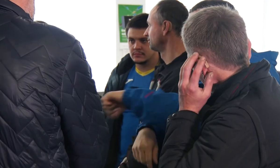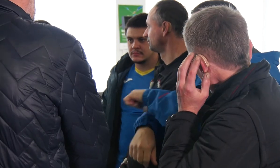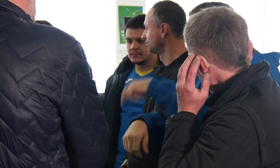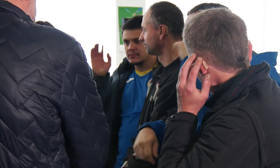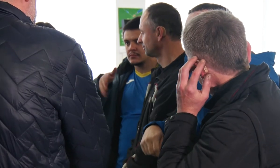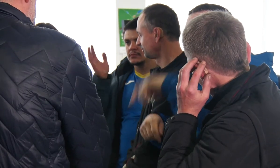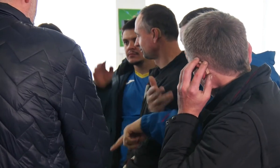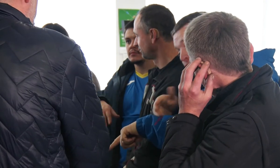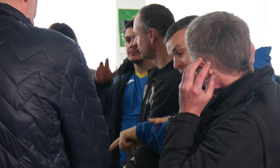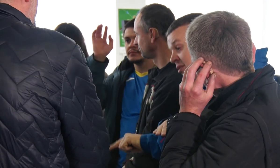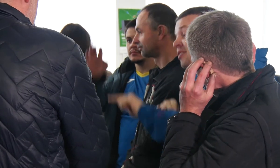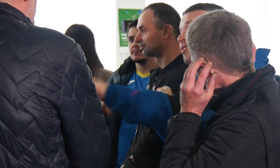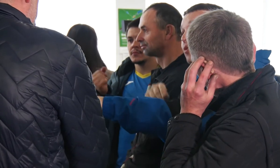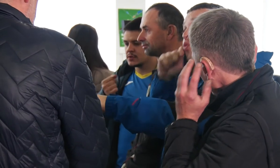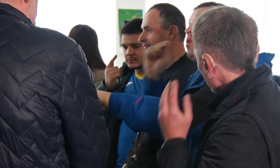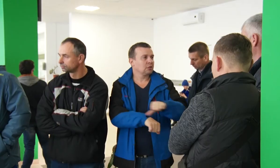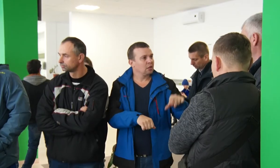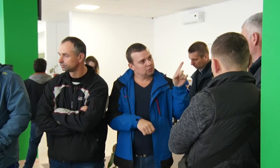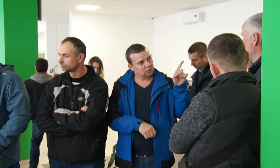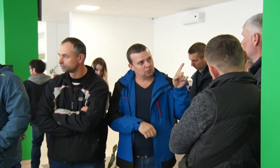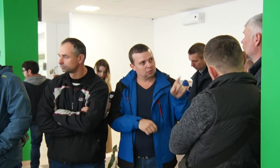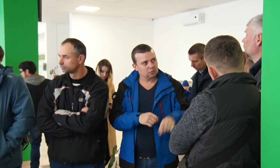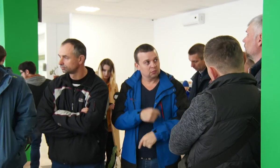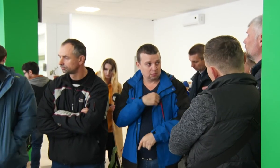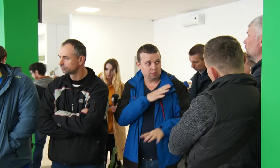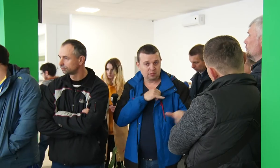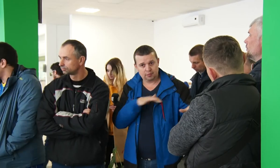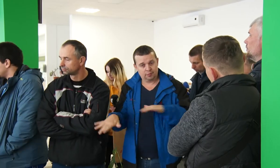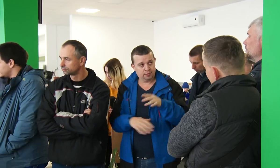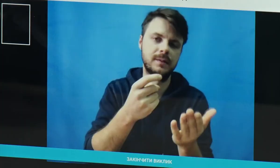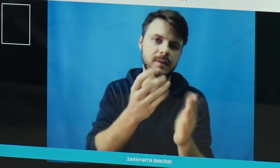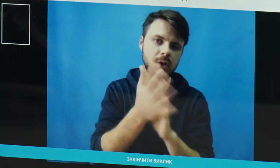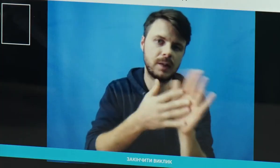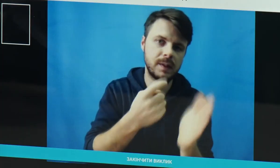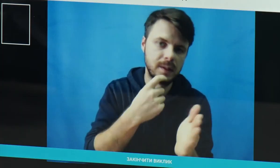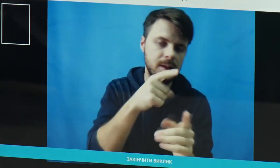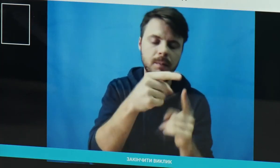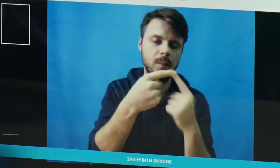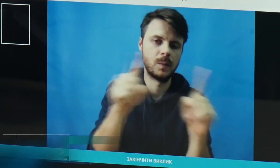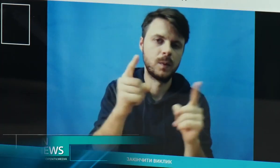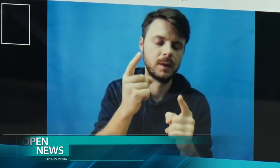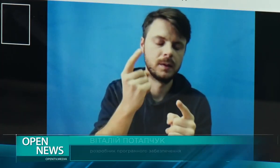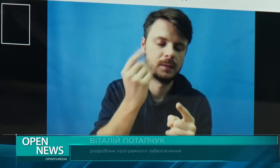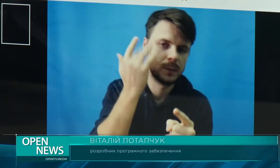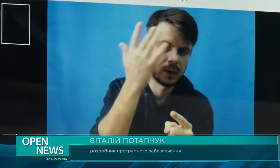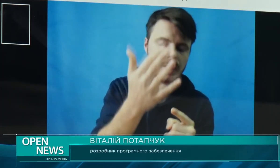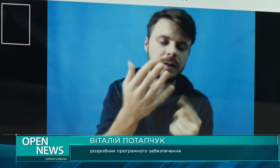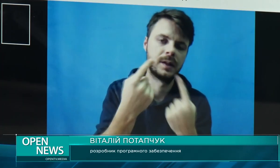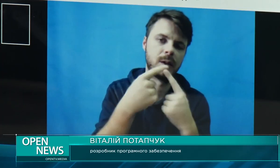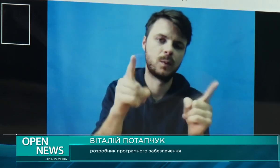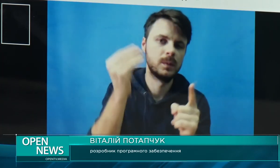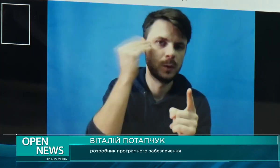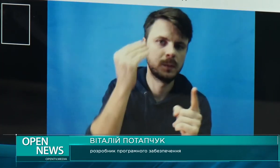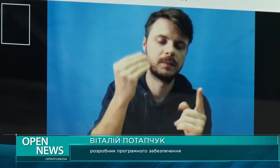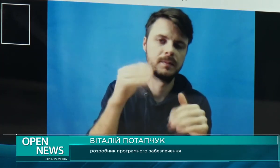нічого не чує і тому розуміє проблеми, з якими кожного дня стикаються такі люди. Слухового чоловіка – це свій язик,